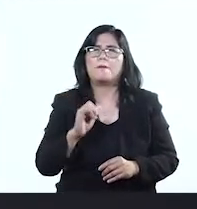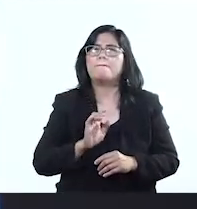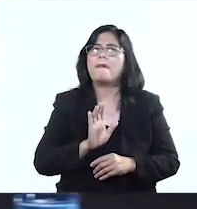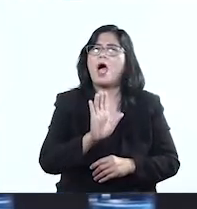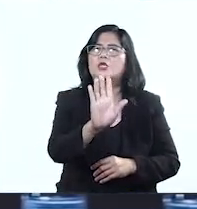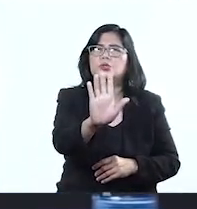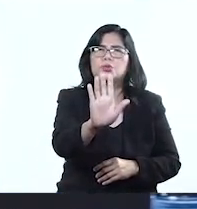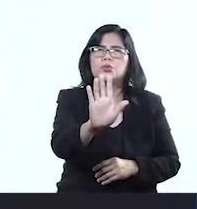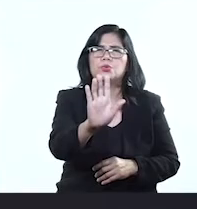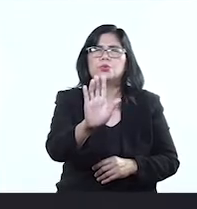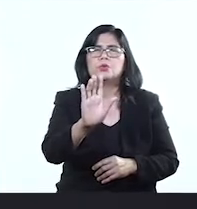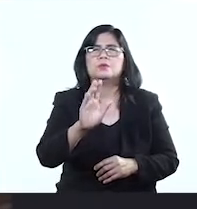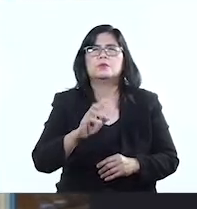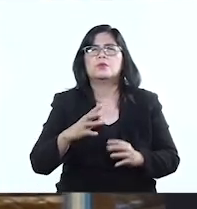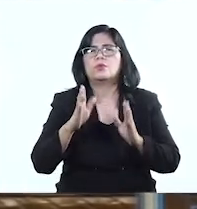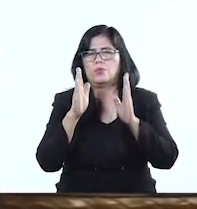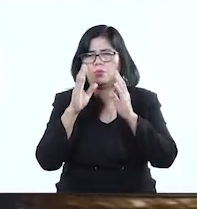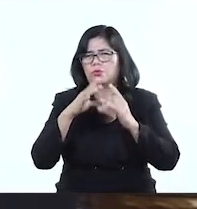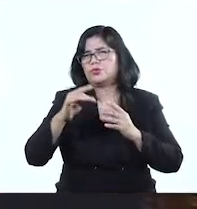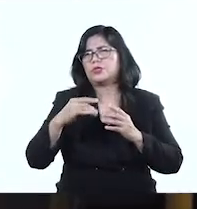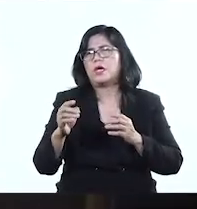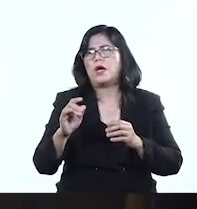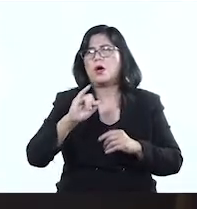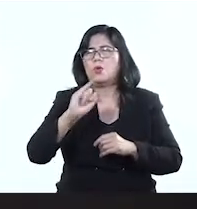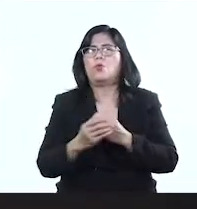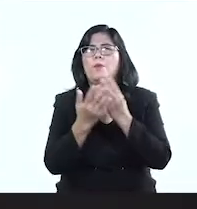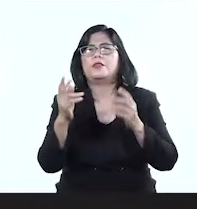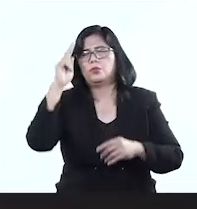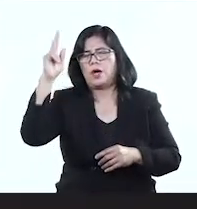Hai khususnya umat Tuhan yang saya sayang dalam kasih Kristus